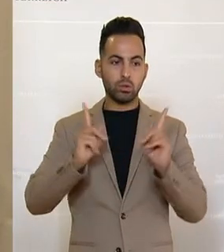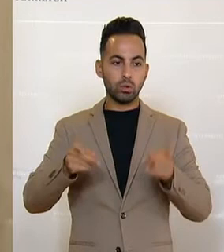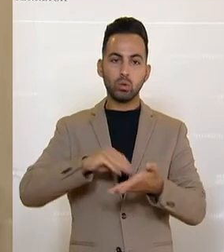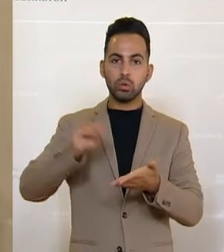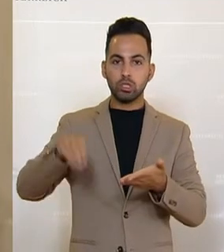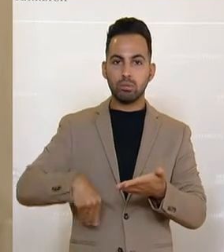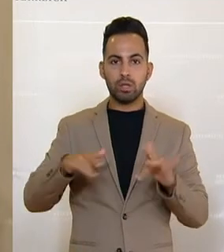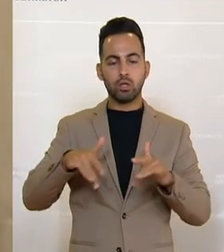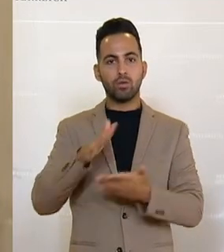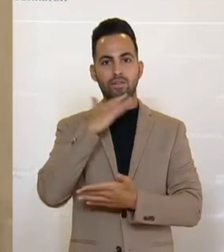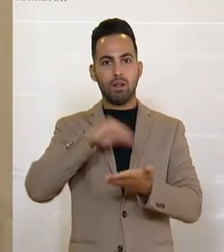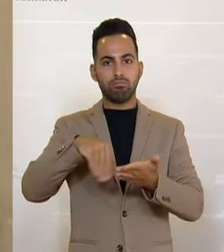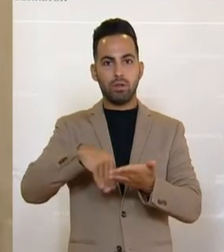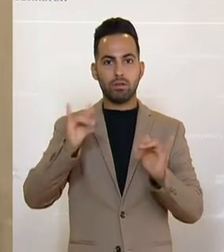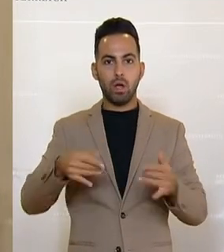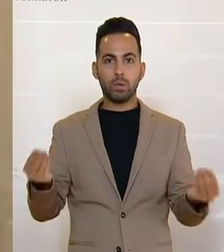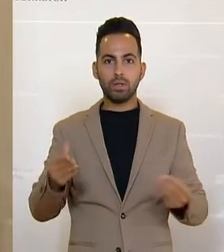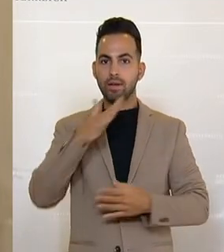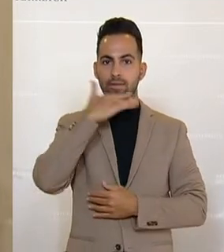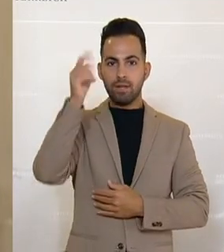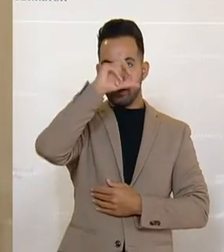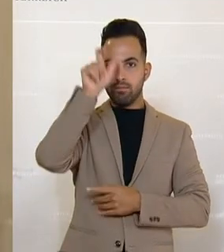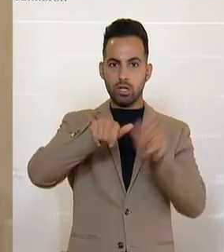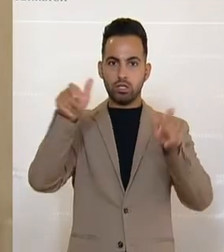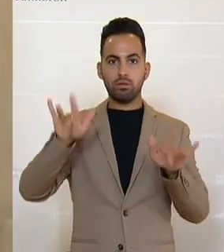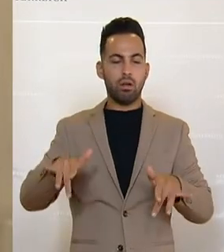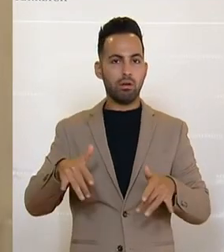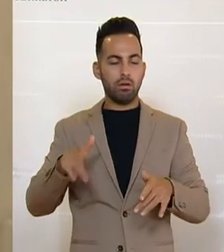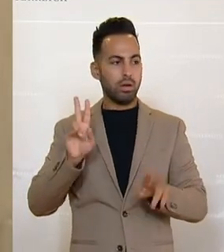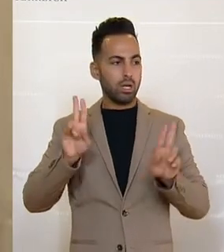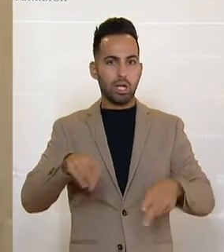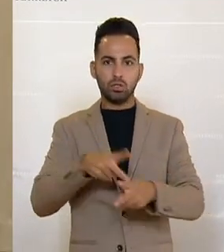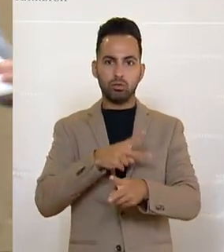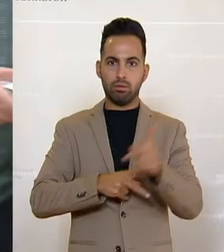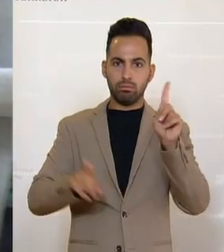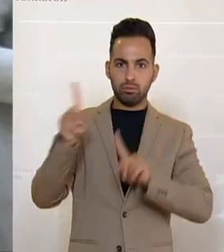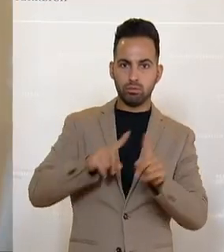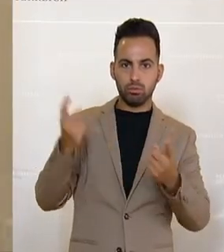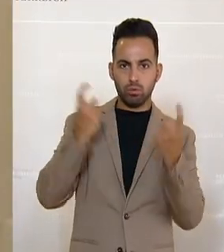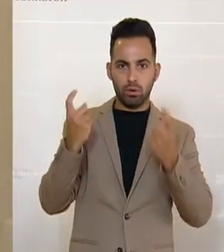Widerhall gefunden hat, weil viele Menschen im Land zu Recht die Sorge um unseren Rechtsstaat teilen. Danke.